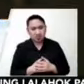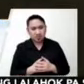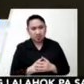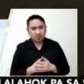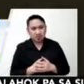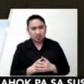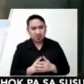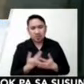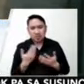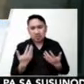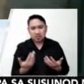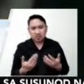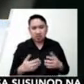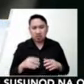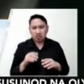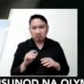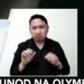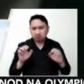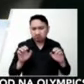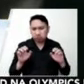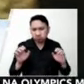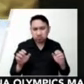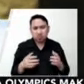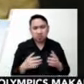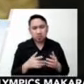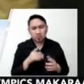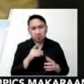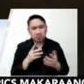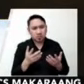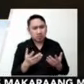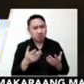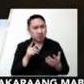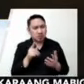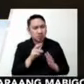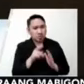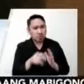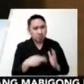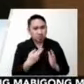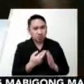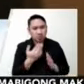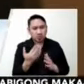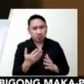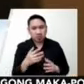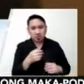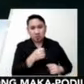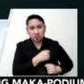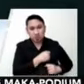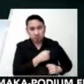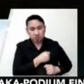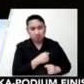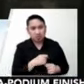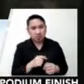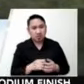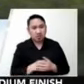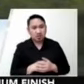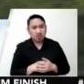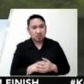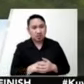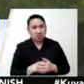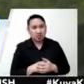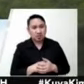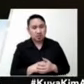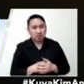preparation ni Denis para maging kapaniwala ang paganap niya bilang isang sundalo ang mga eksenang Labis ang kanyang